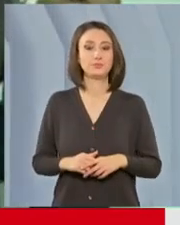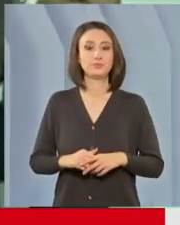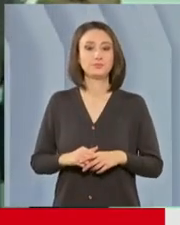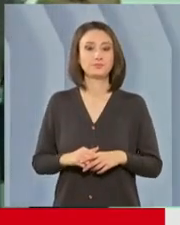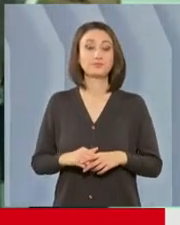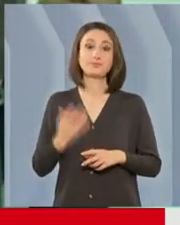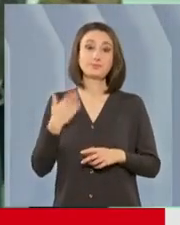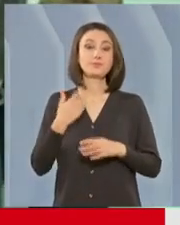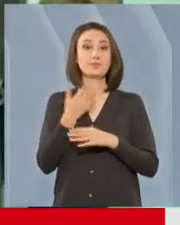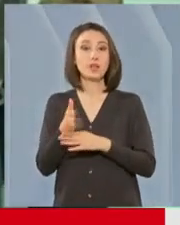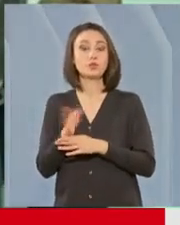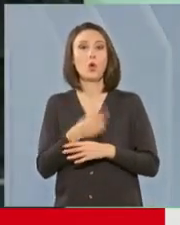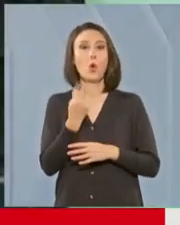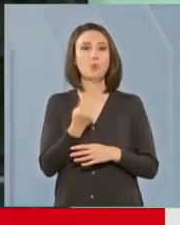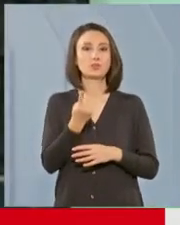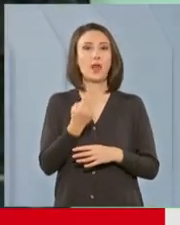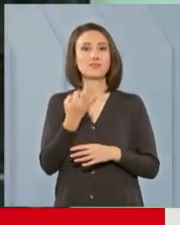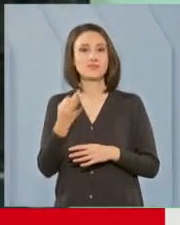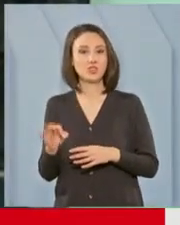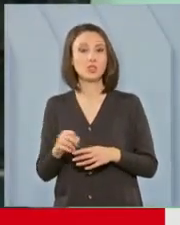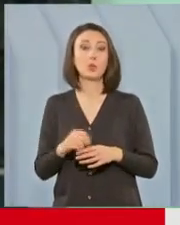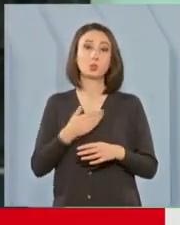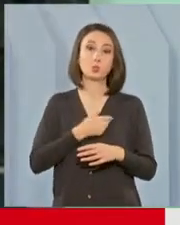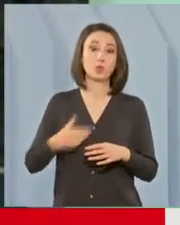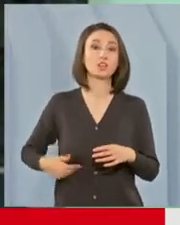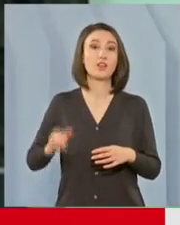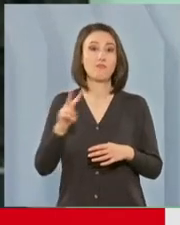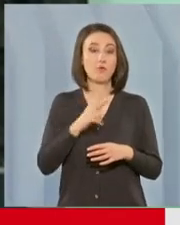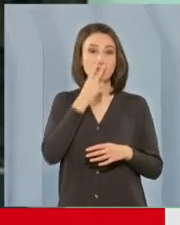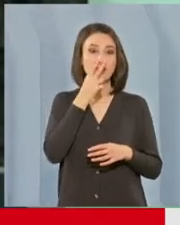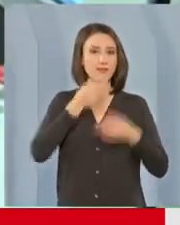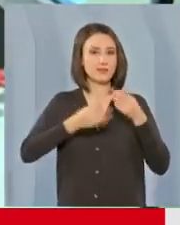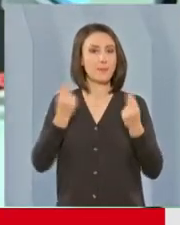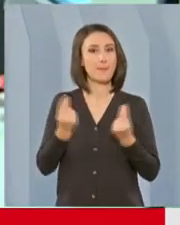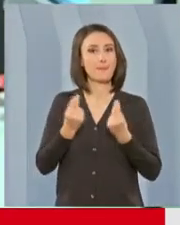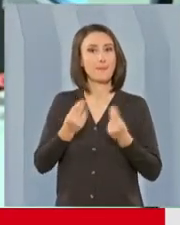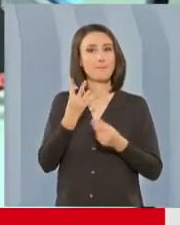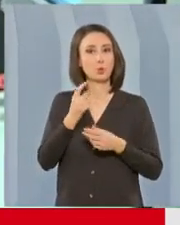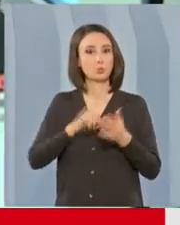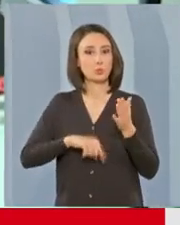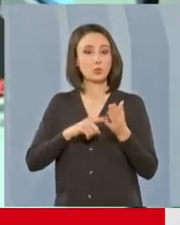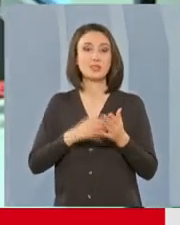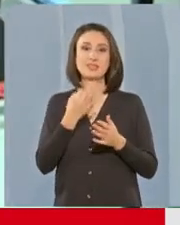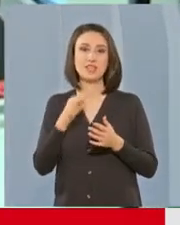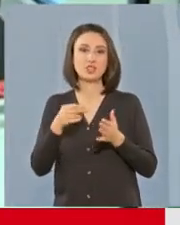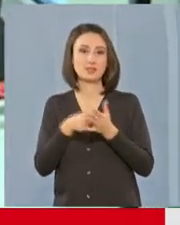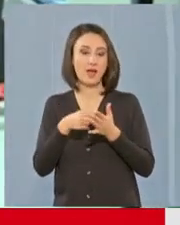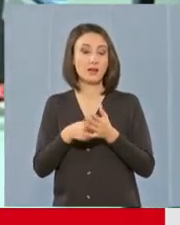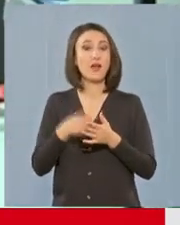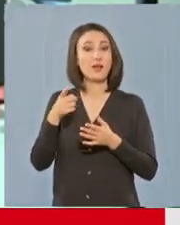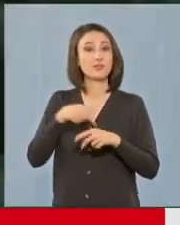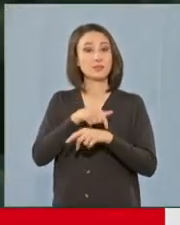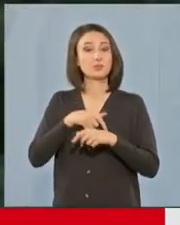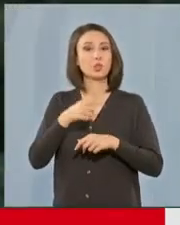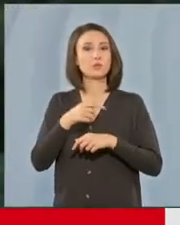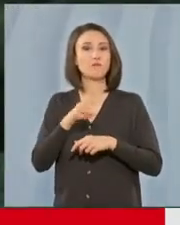a fost la nivel național de 8 la 10 la București și Ilfov statistica arată mult mai bine doar patru pensionari la 10 salariați asta în timp